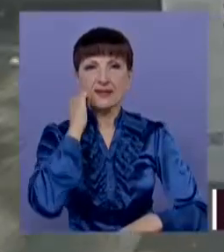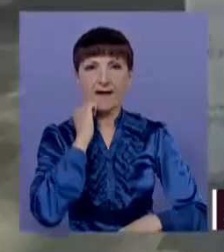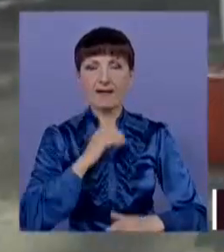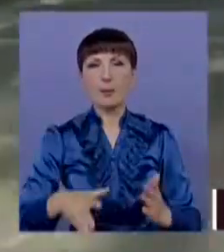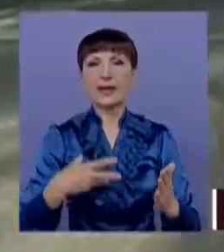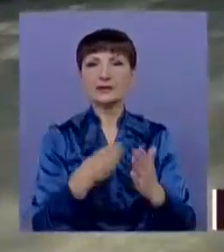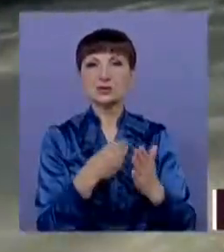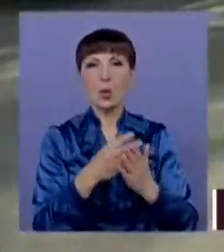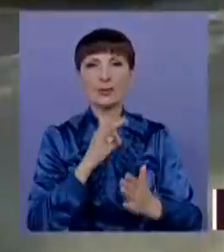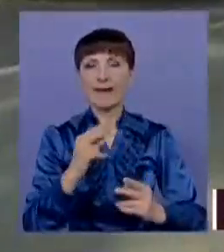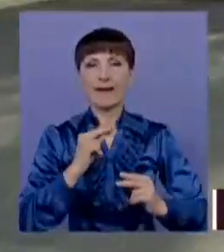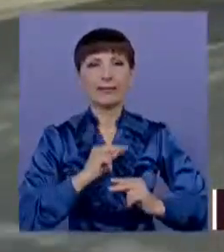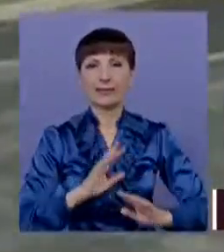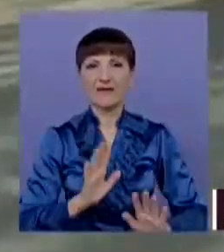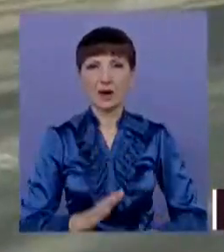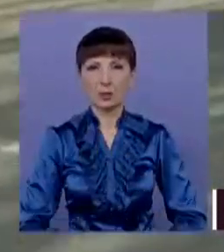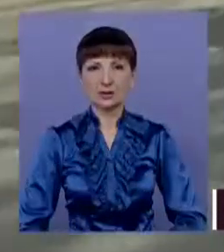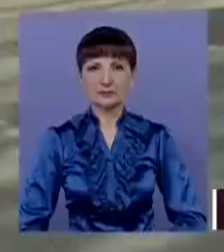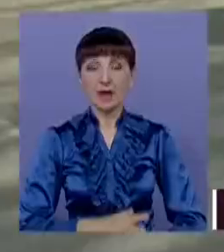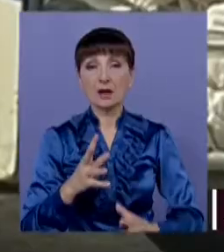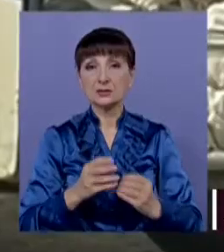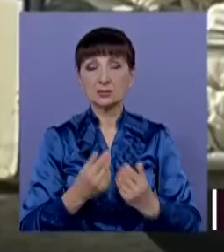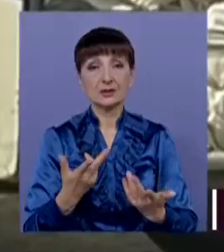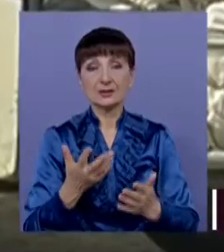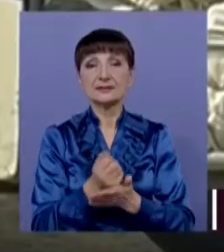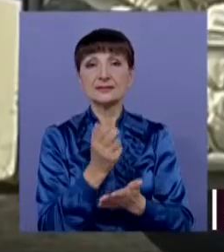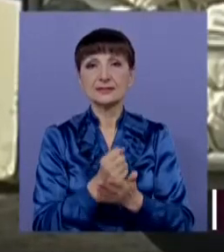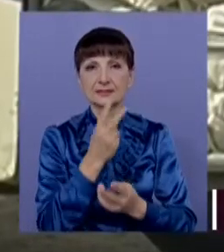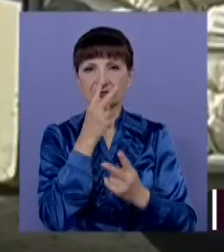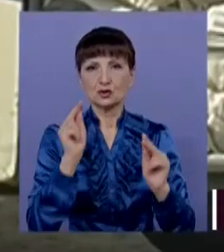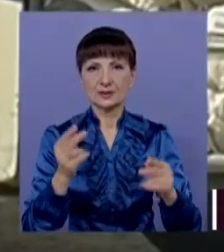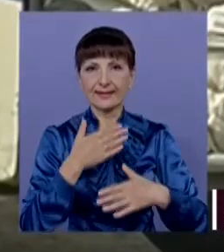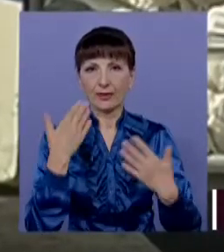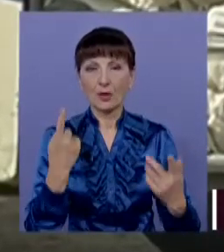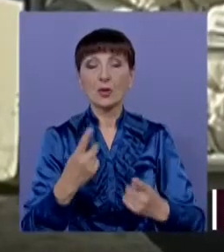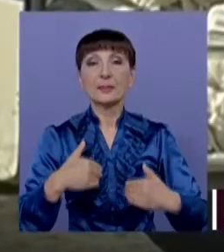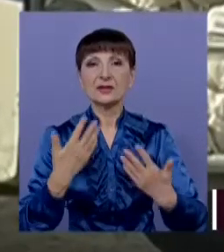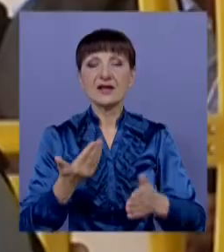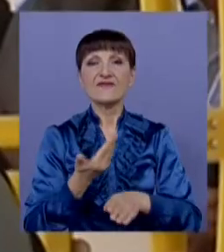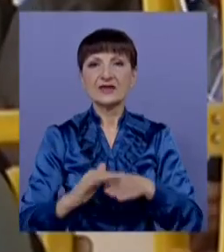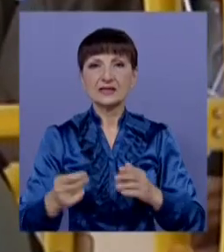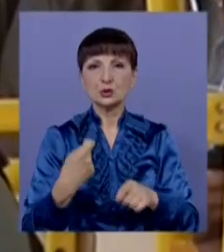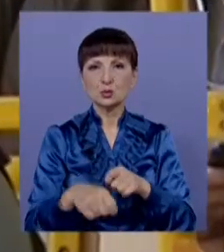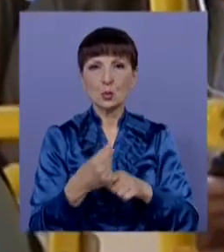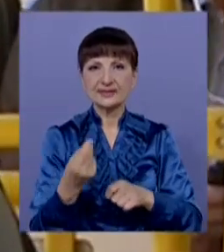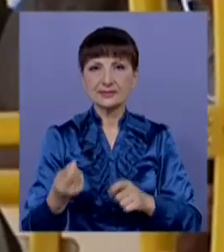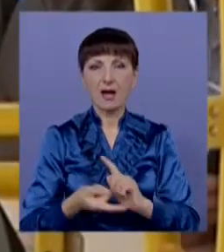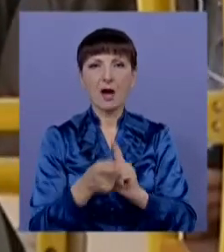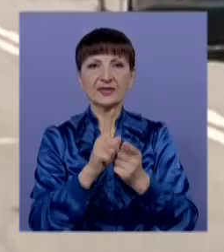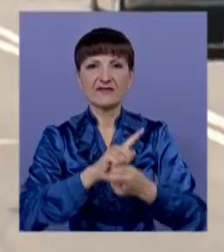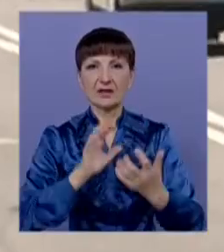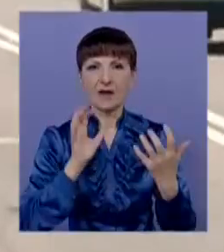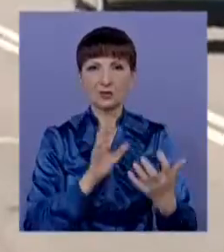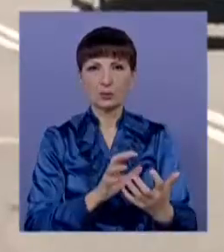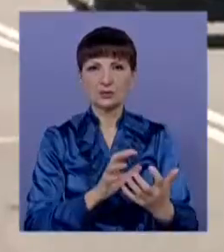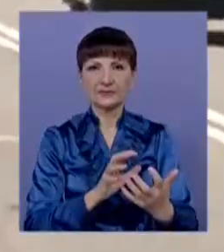платежная система ОНАЙ не внедрена. Отсюда и непрозрачность доходов. Одно из предложений – выделить субсидии для обновления автопарков. В